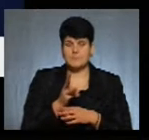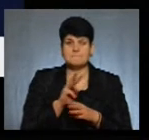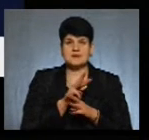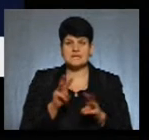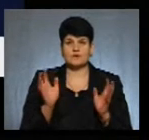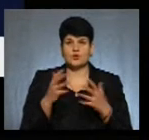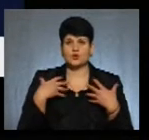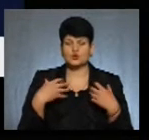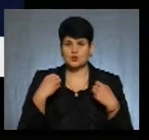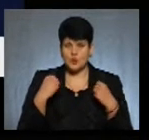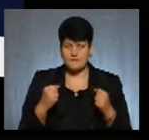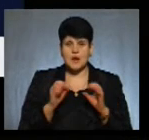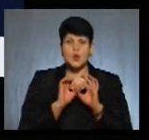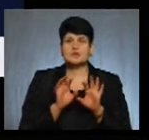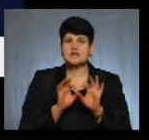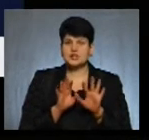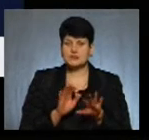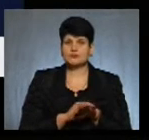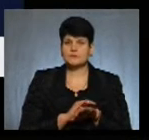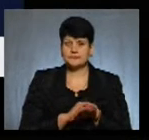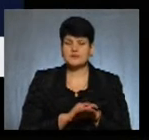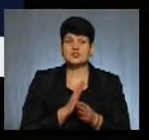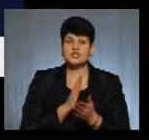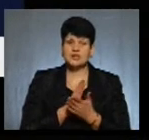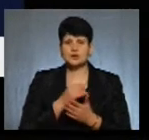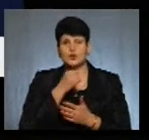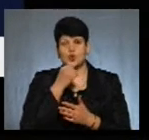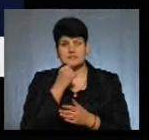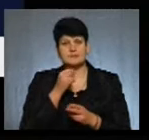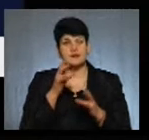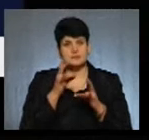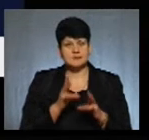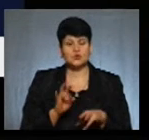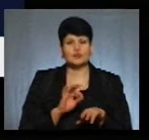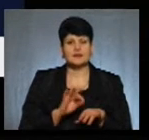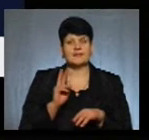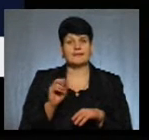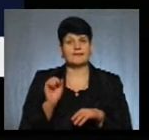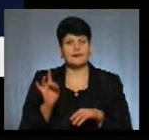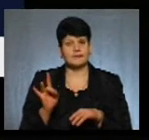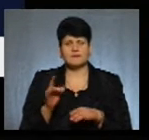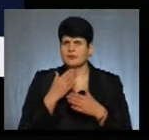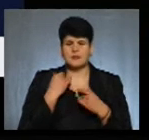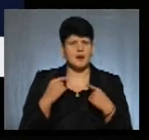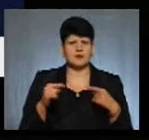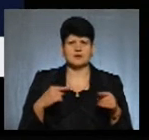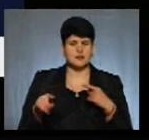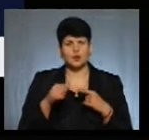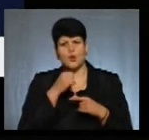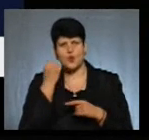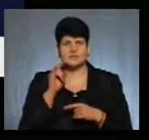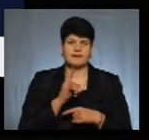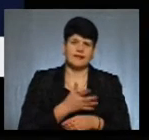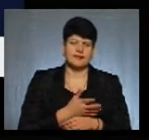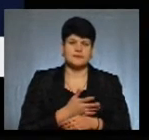сайту. Також розкажіть, чи дорослим небезпечніше хворіти на кір? Чи все-таки немає різниці, дорослий це